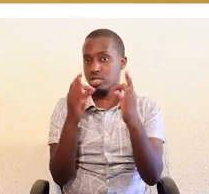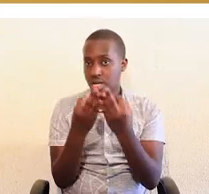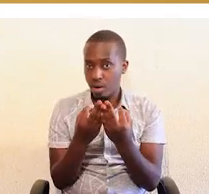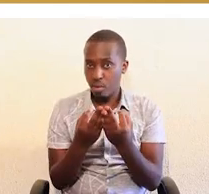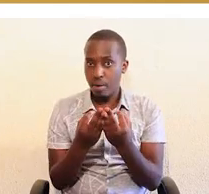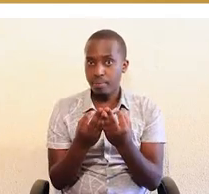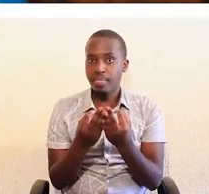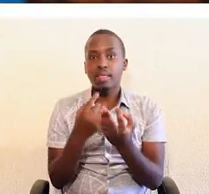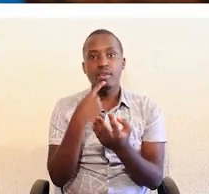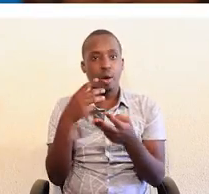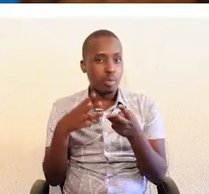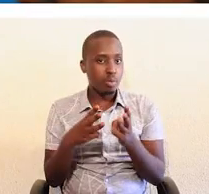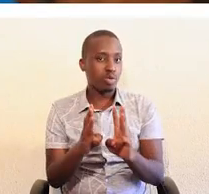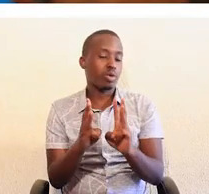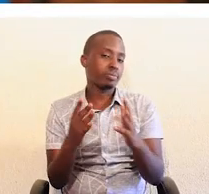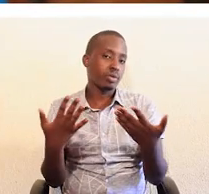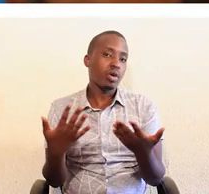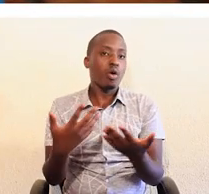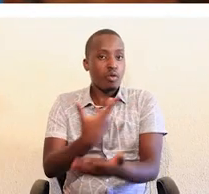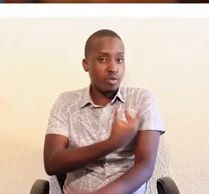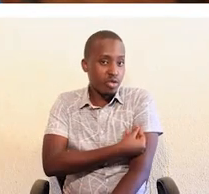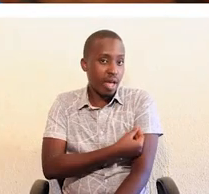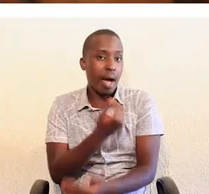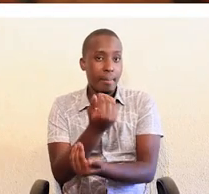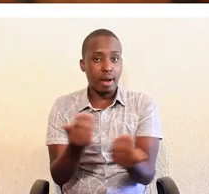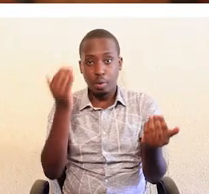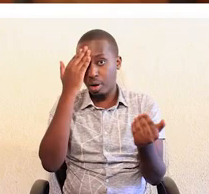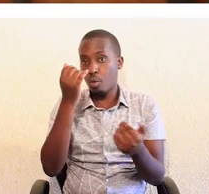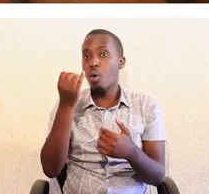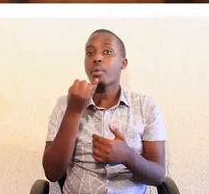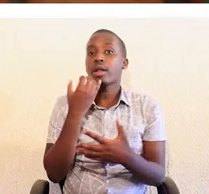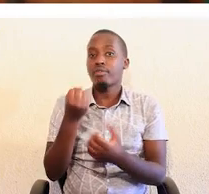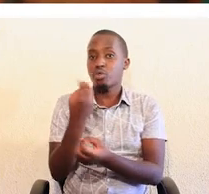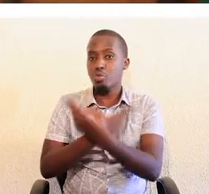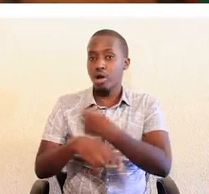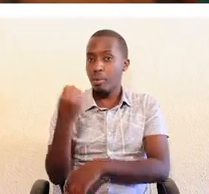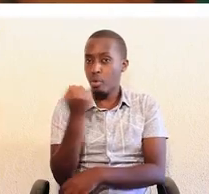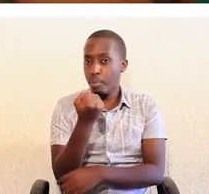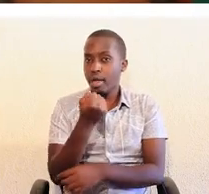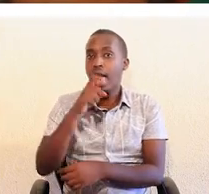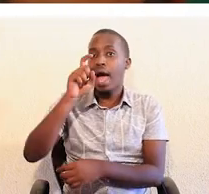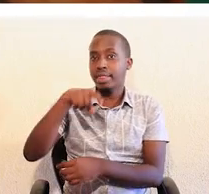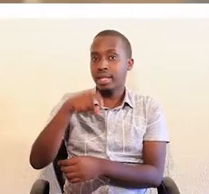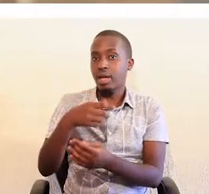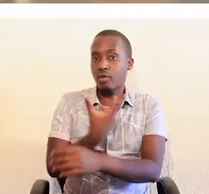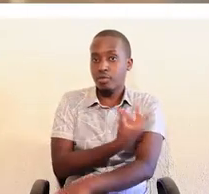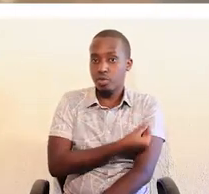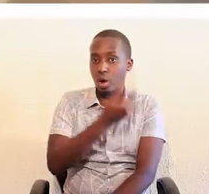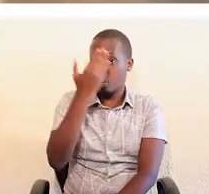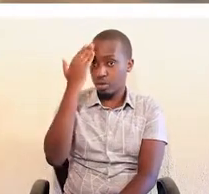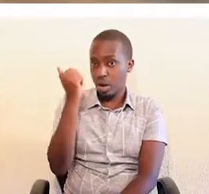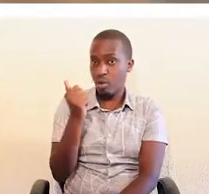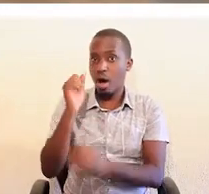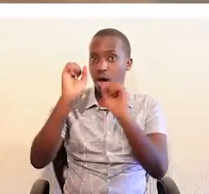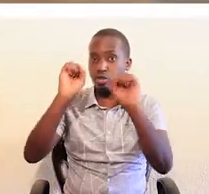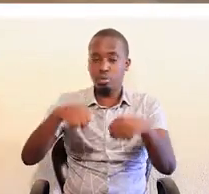umuryango navuga mu bushobozi ni ukuvuga kuvuza abana kuko umwana ashobora kuba afite ubumuga bukomeye akeneye kuba